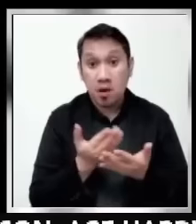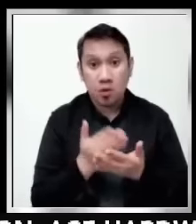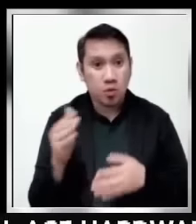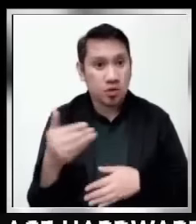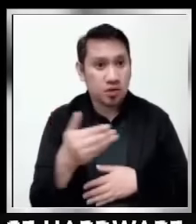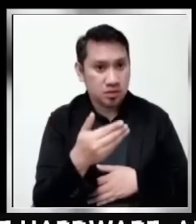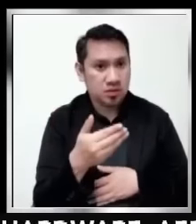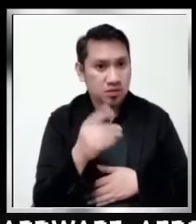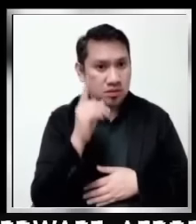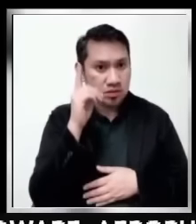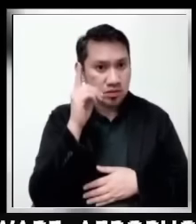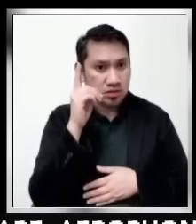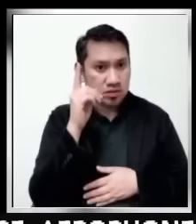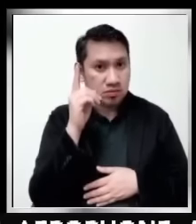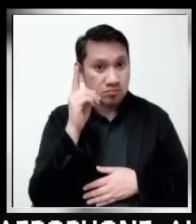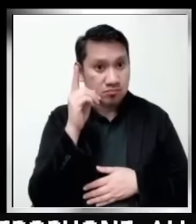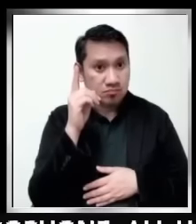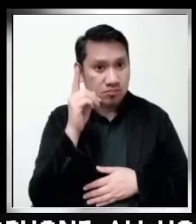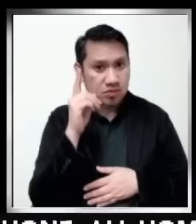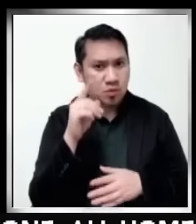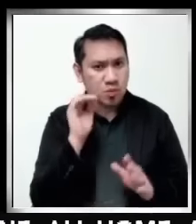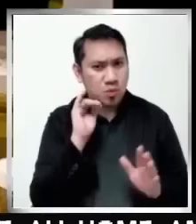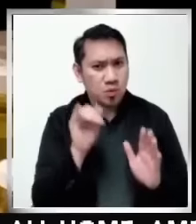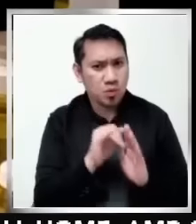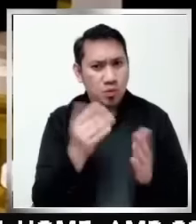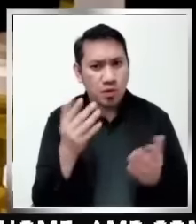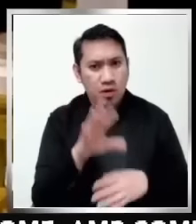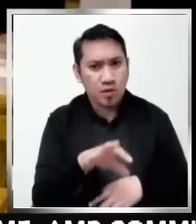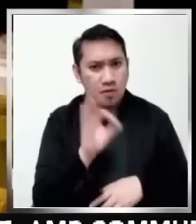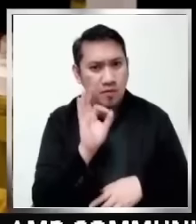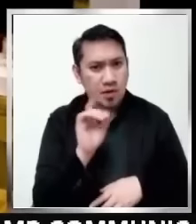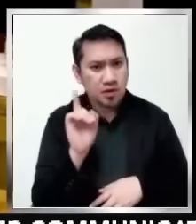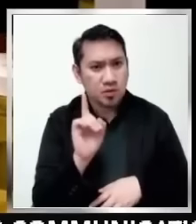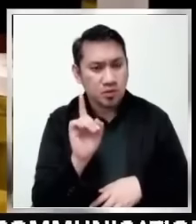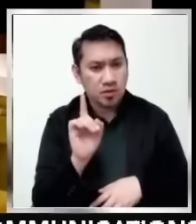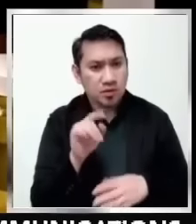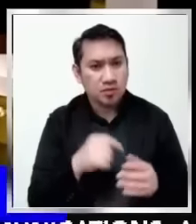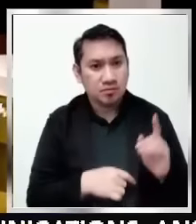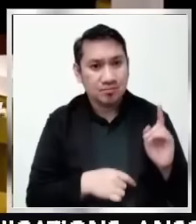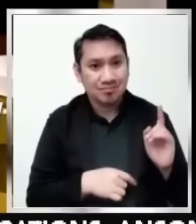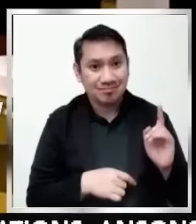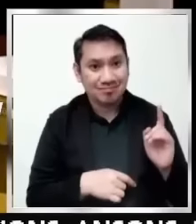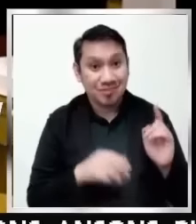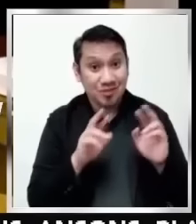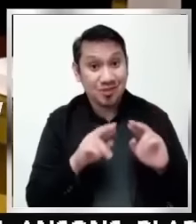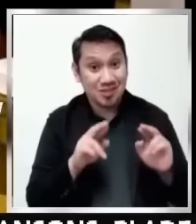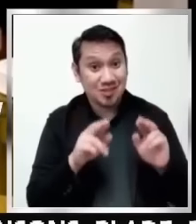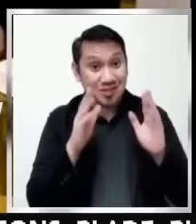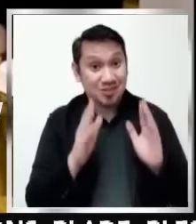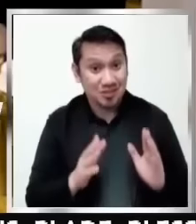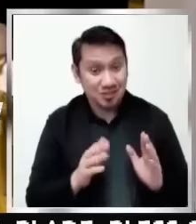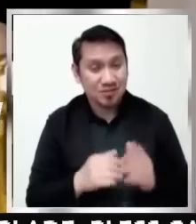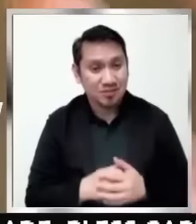ang Inistius bakunawa, unang namataan sa palengke ng Loay, na research assistant na si Kent noong 2018. We